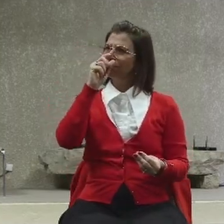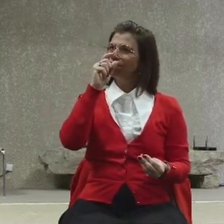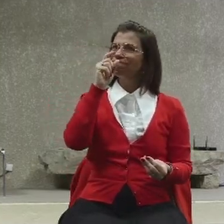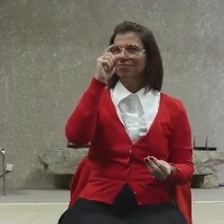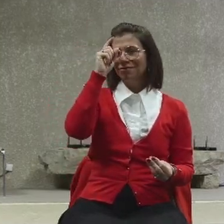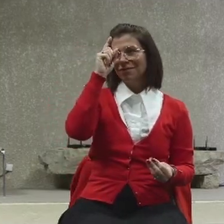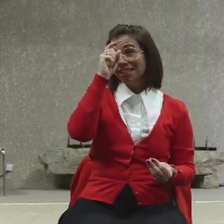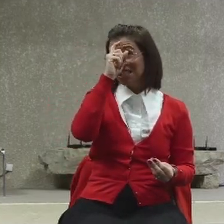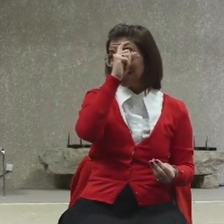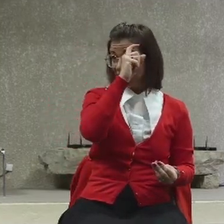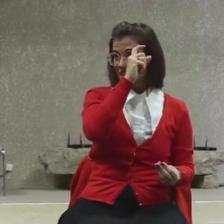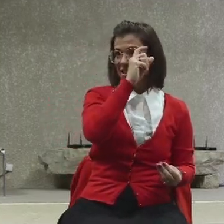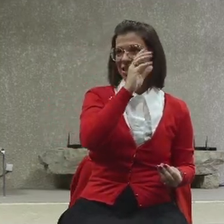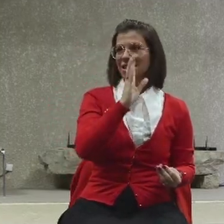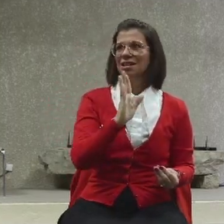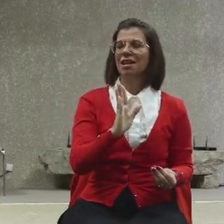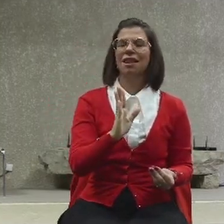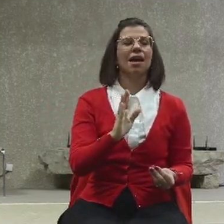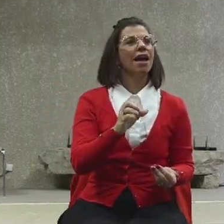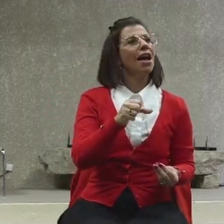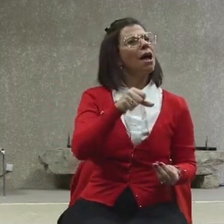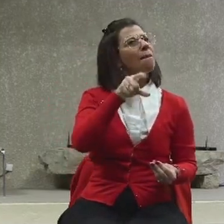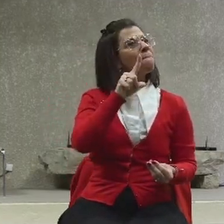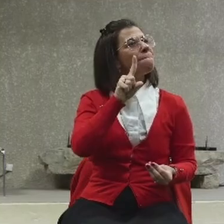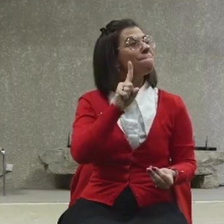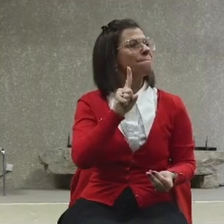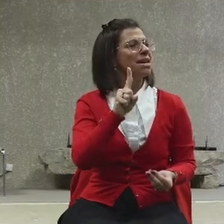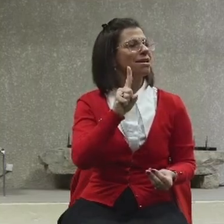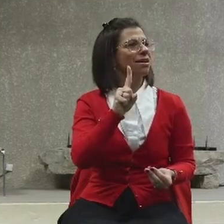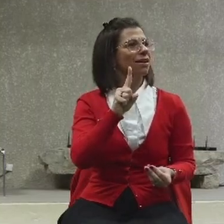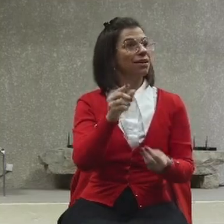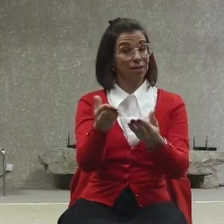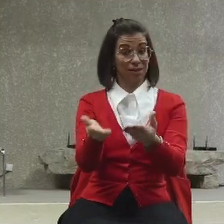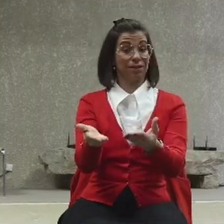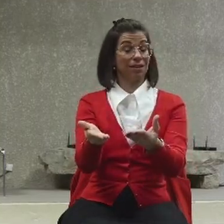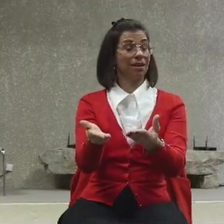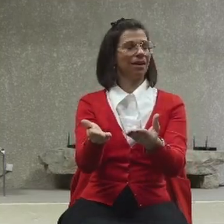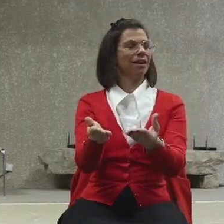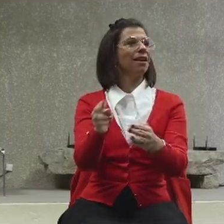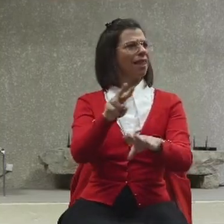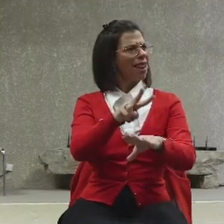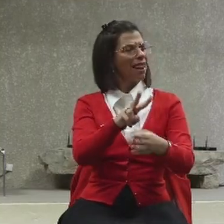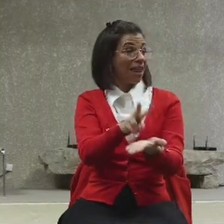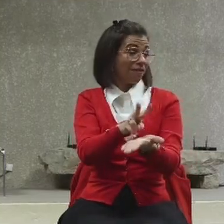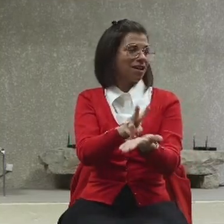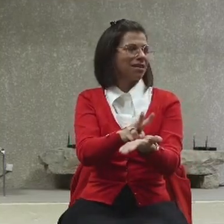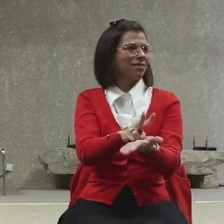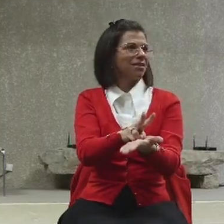Et si tu crois au Seigneur Jésus et que Jésus est devenu le Sauveur, le Seigneur de ta